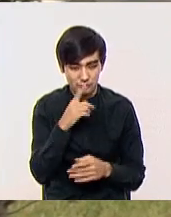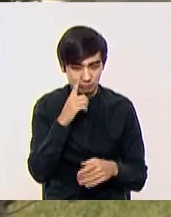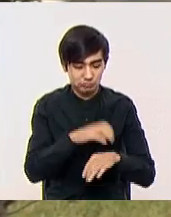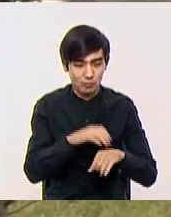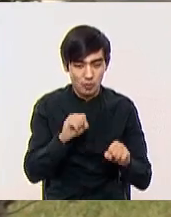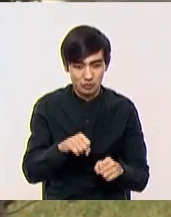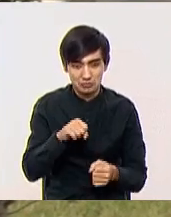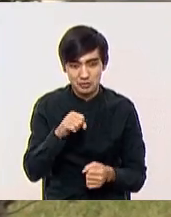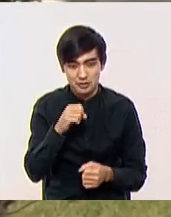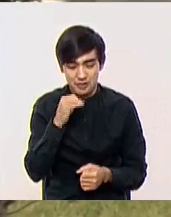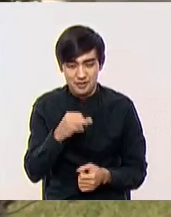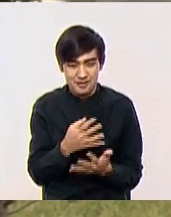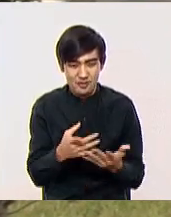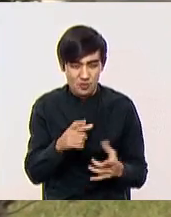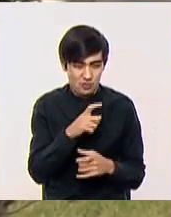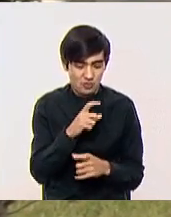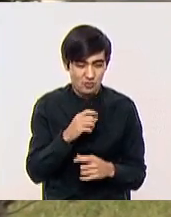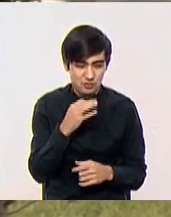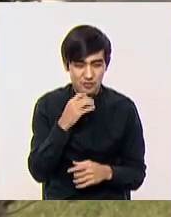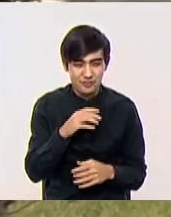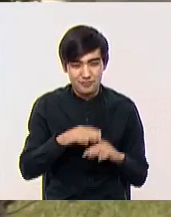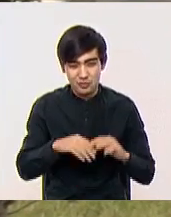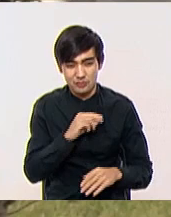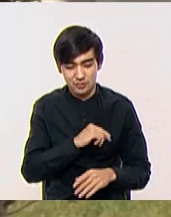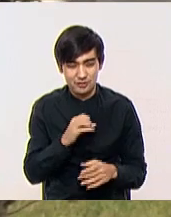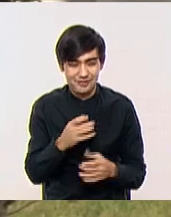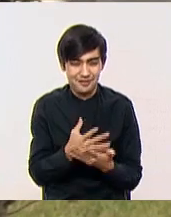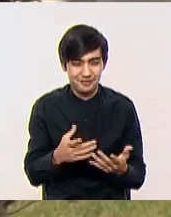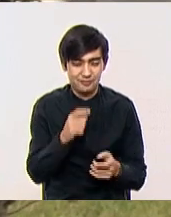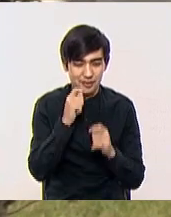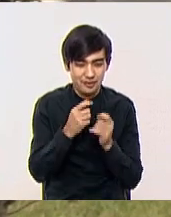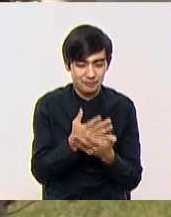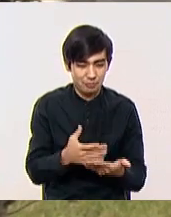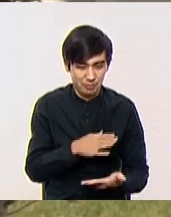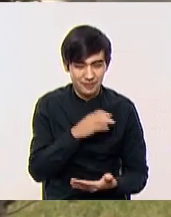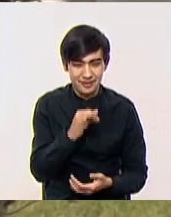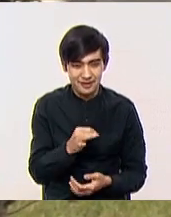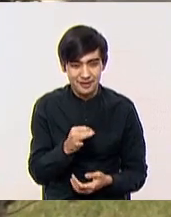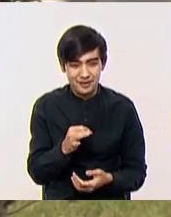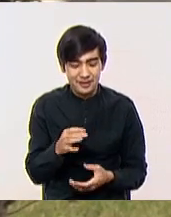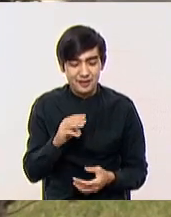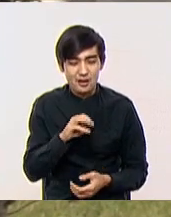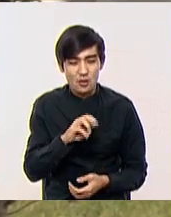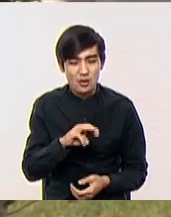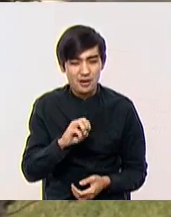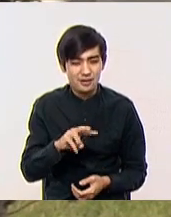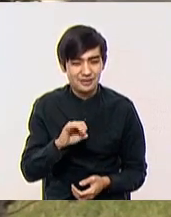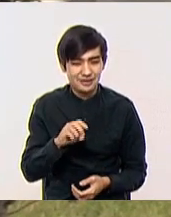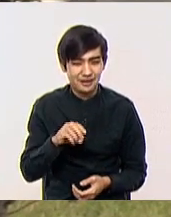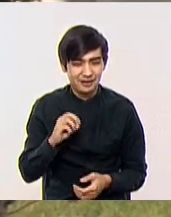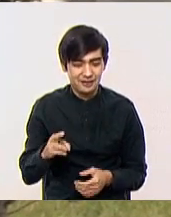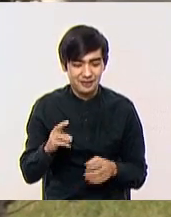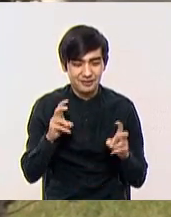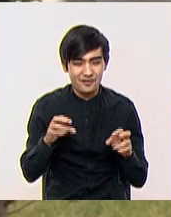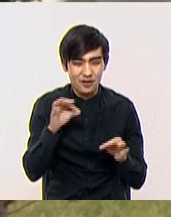белсене кіріскен әр саланың мамандары мемлекеттік марапаттарға ие болды. Елімнің бақытын тербеткен тәуелсіздік атты шарада үздік